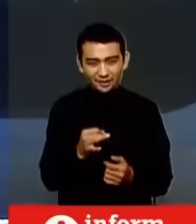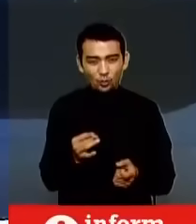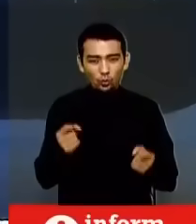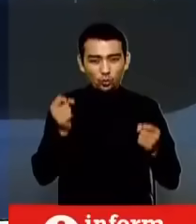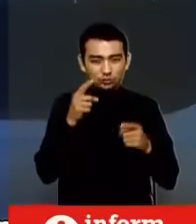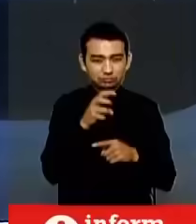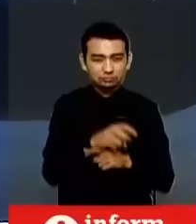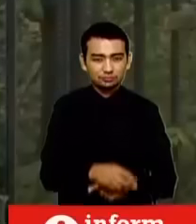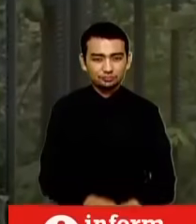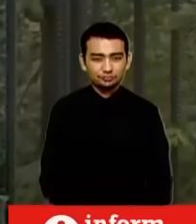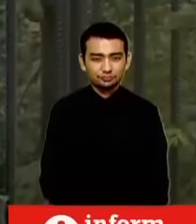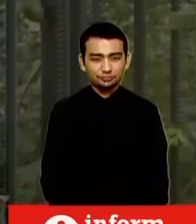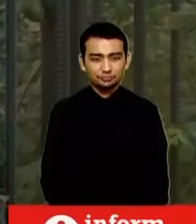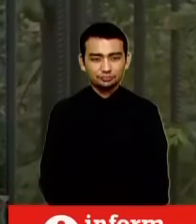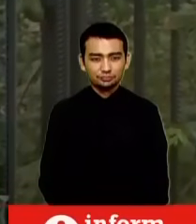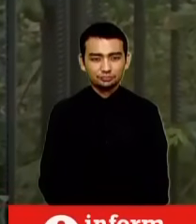жағдайды біліп келді.